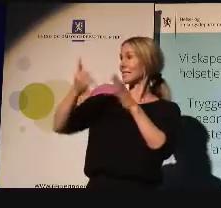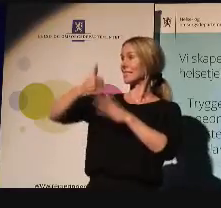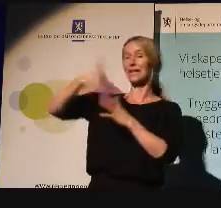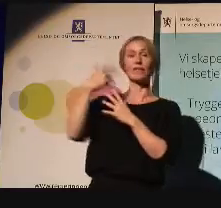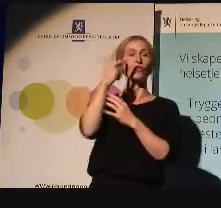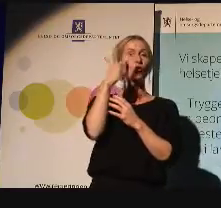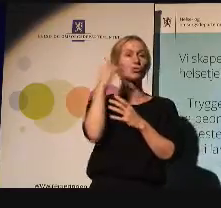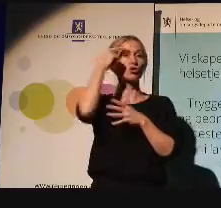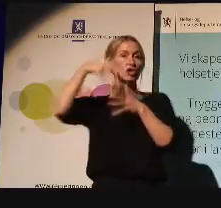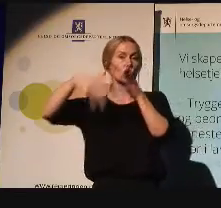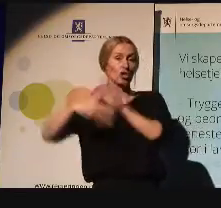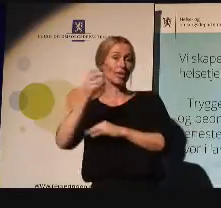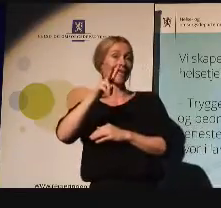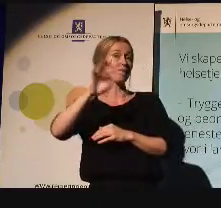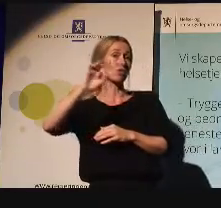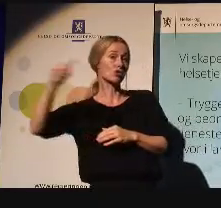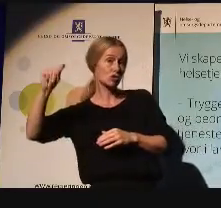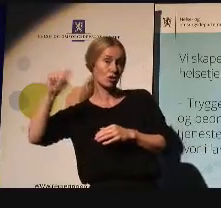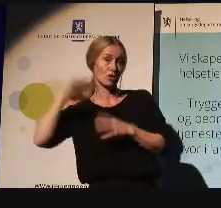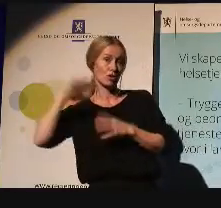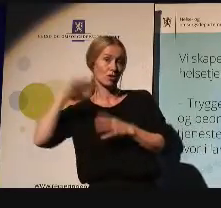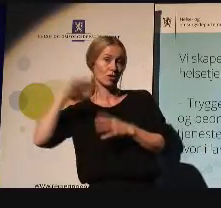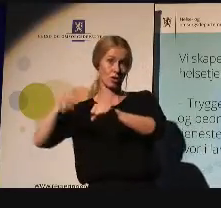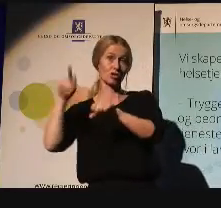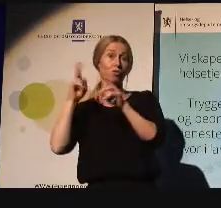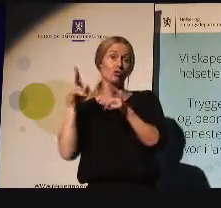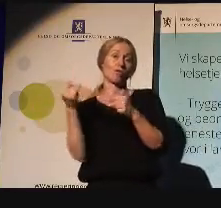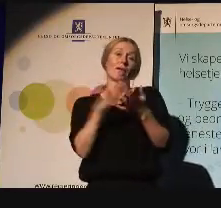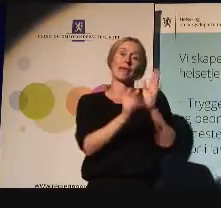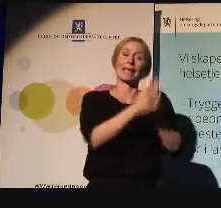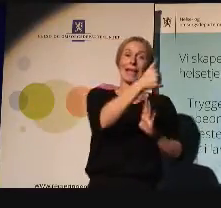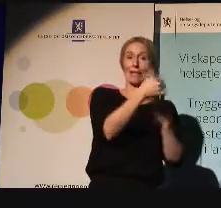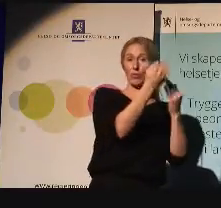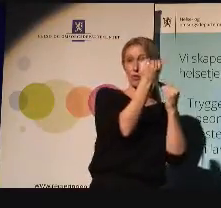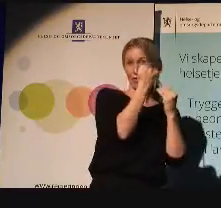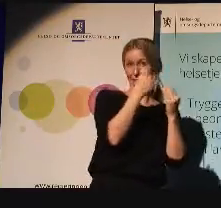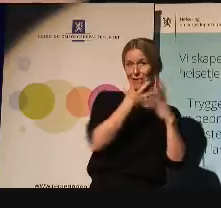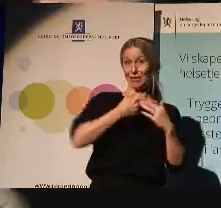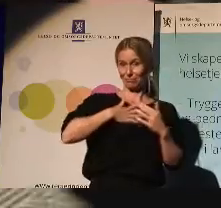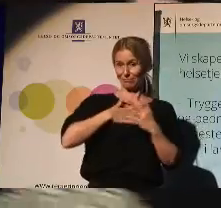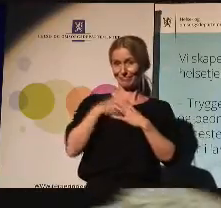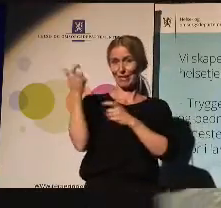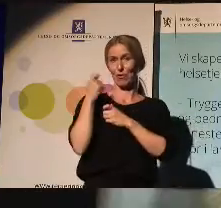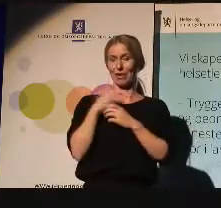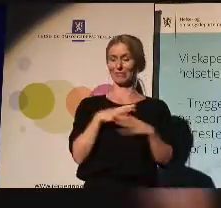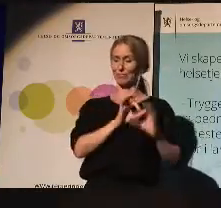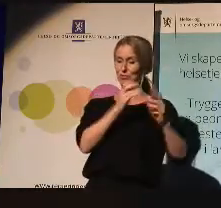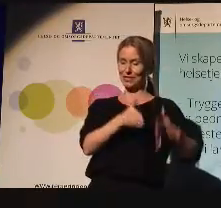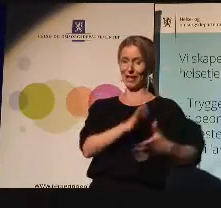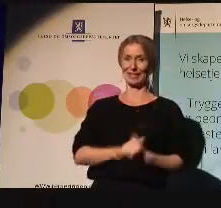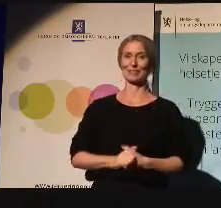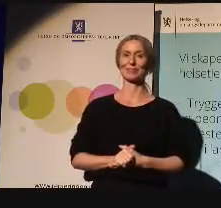og psykiatri i Voss kommune, og som nå har vært med. Så vi ser frem til å høre. Ja, takk.